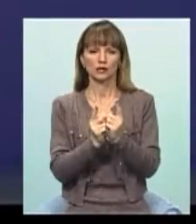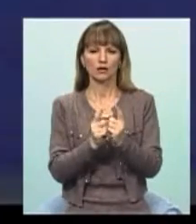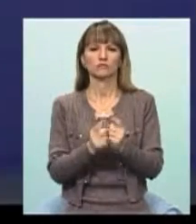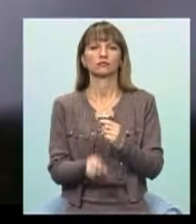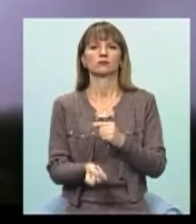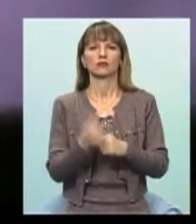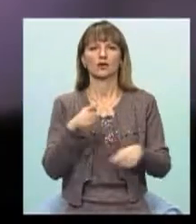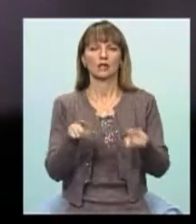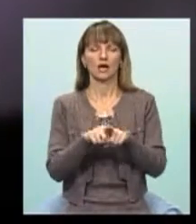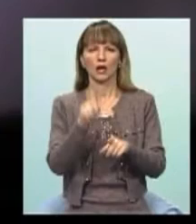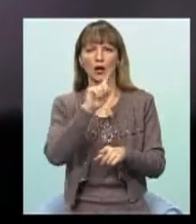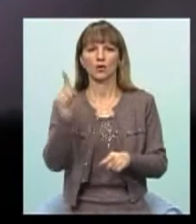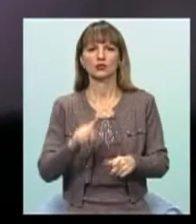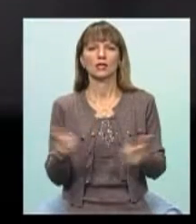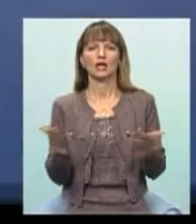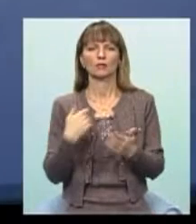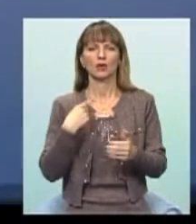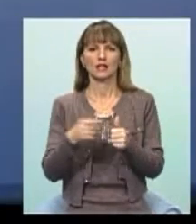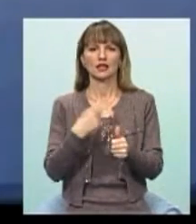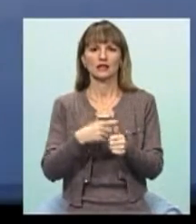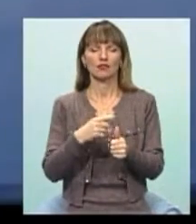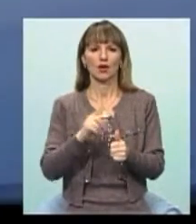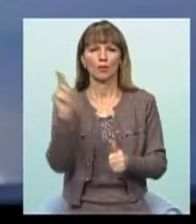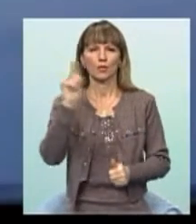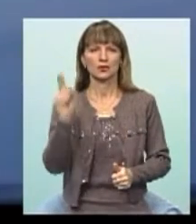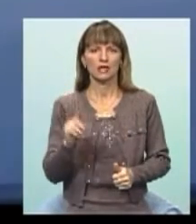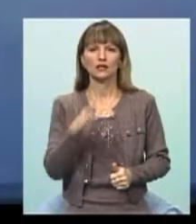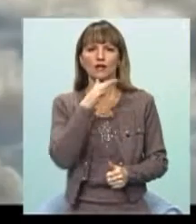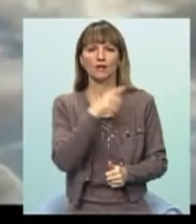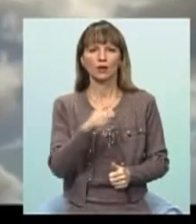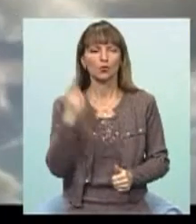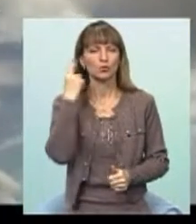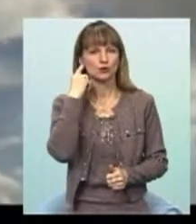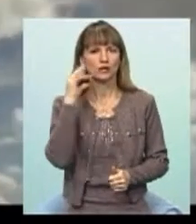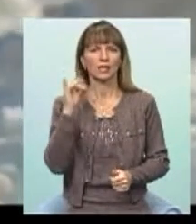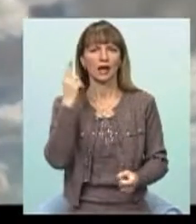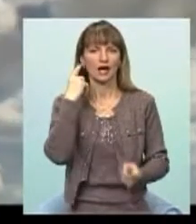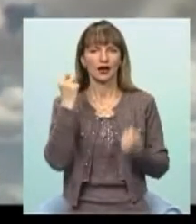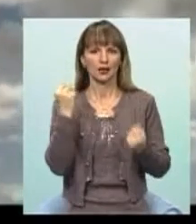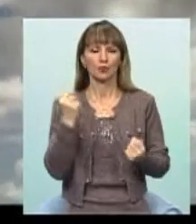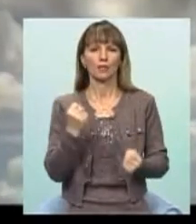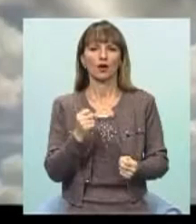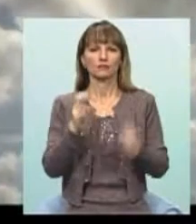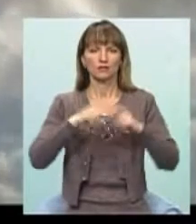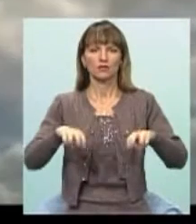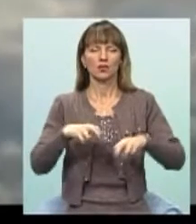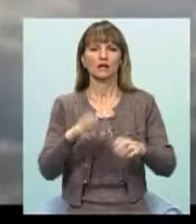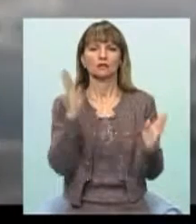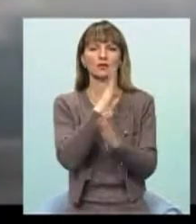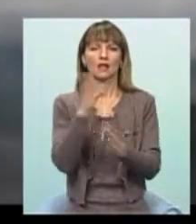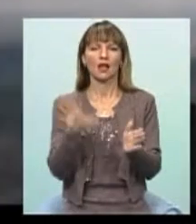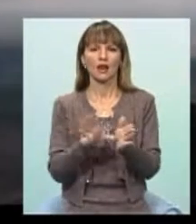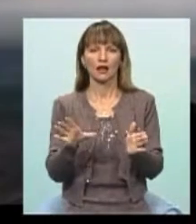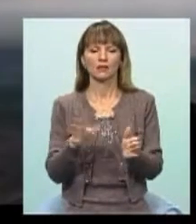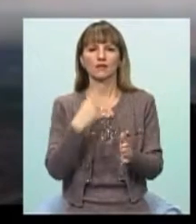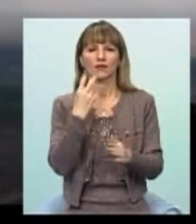виробляється такий собі розряд, який ми називаємо блискавкою, а вже згодом чуємо і грім. Дослідження атмосферної електрики дозволяє